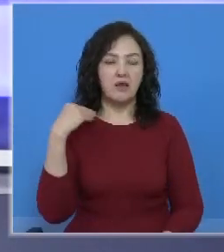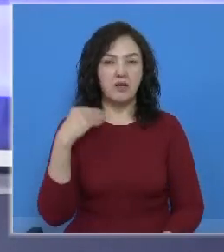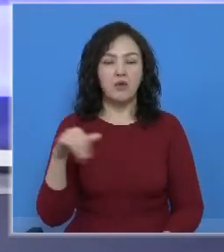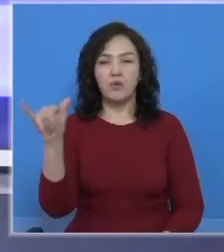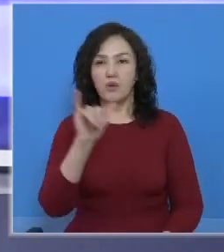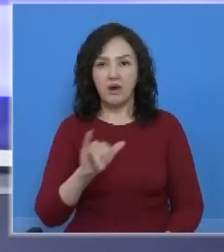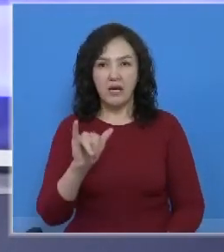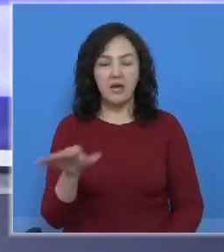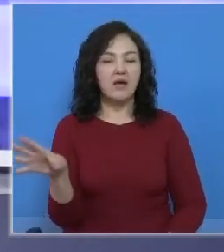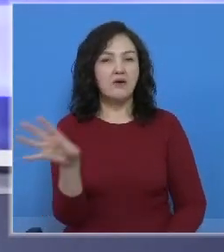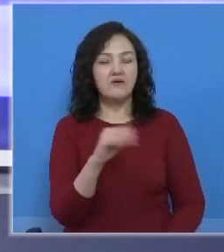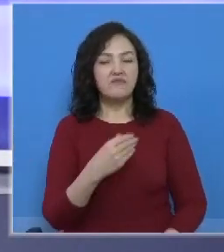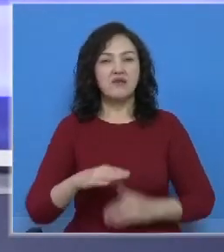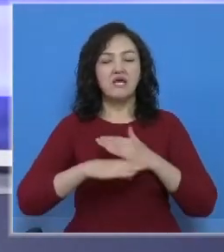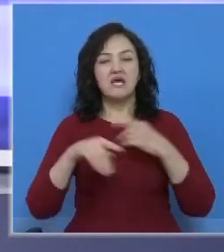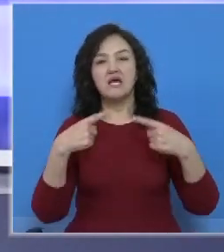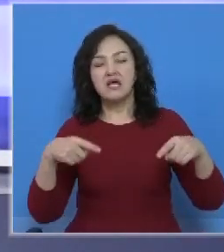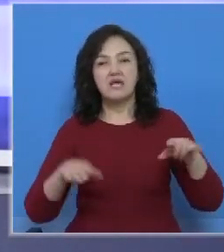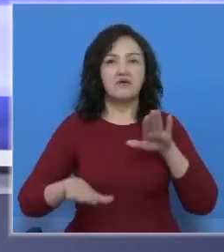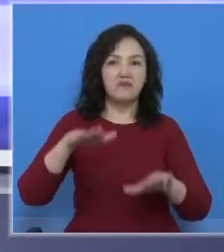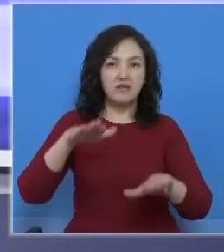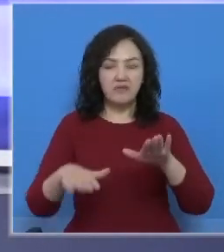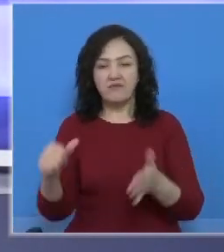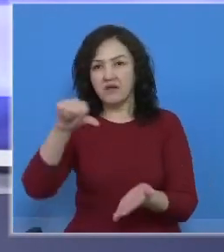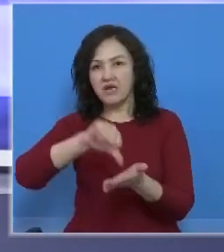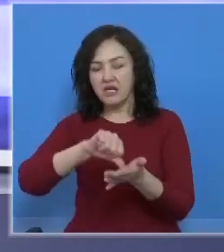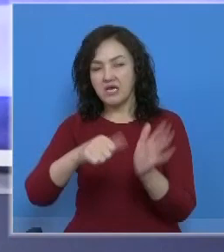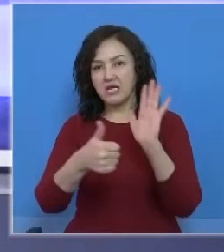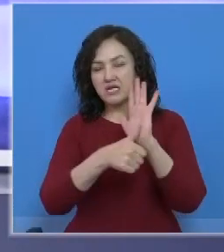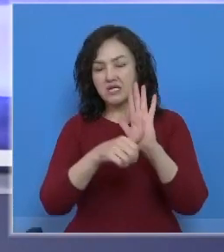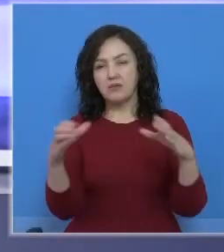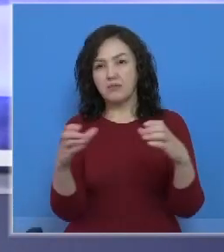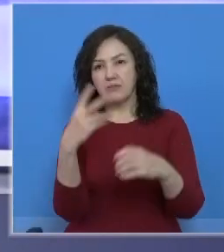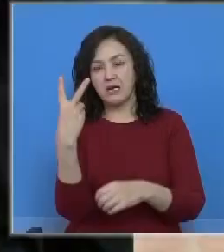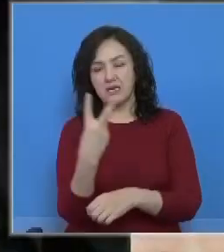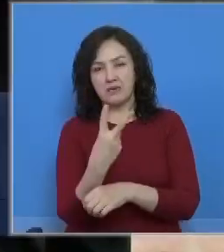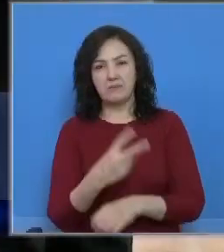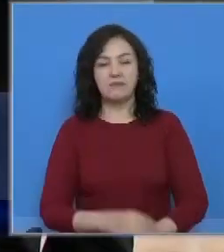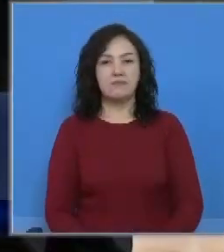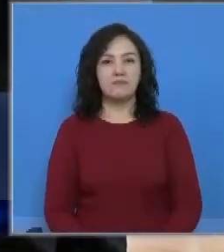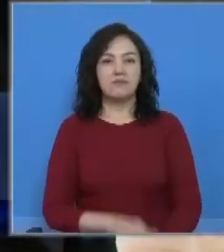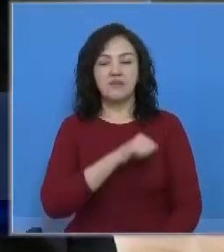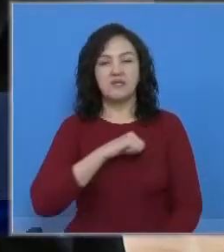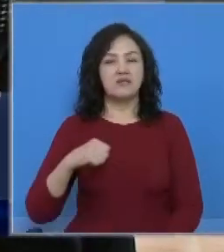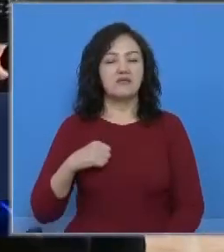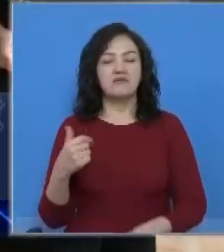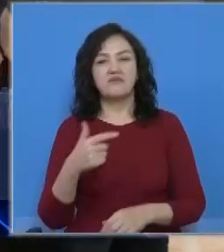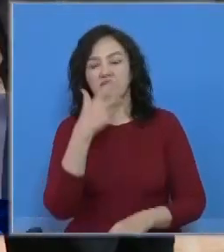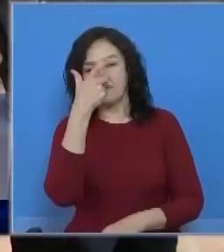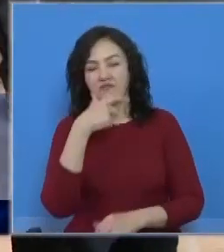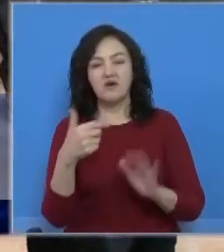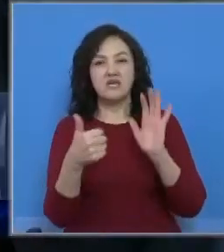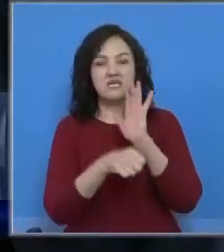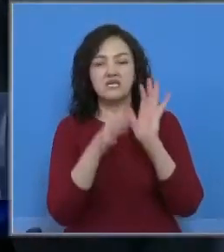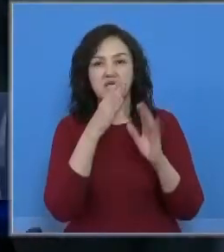и Уральска всего на ринг в разных весовых категориях вышла Шесть пар свой 60-летний юбилей